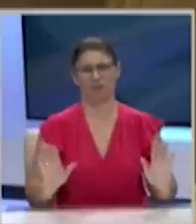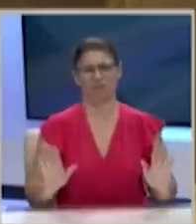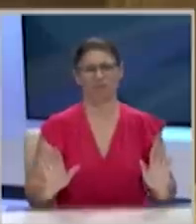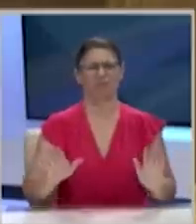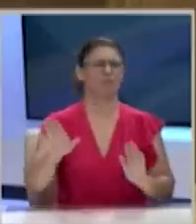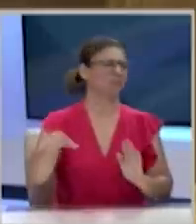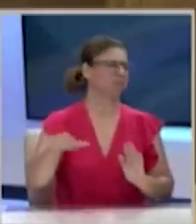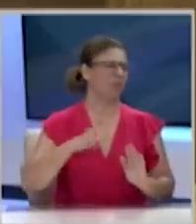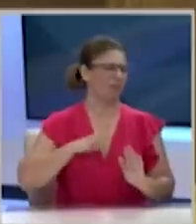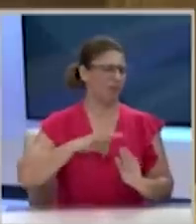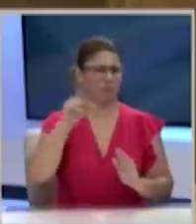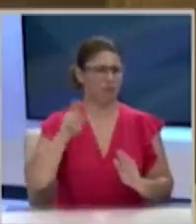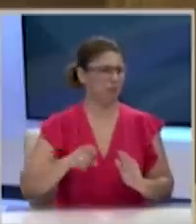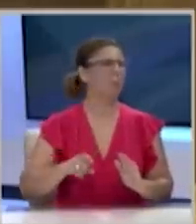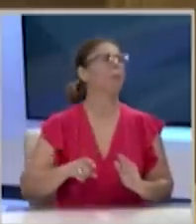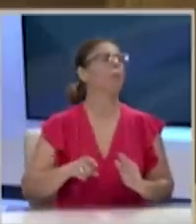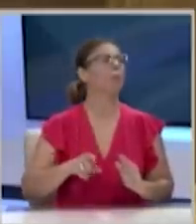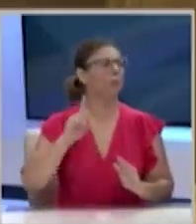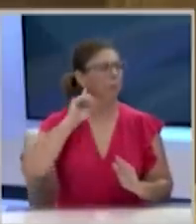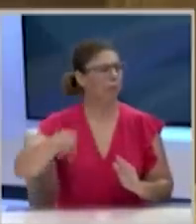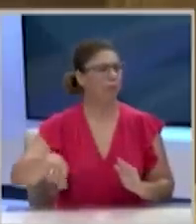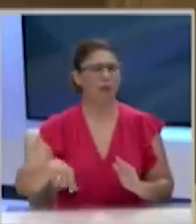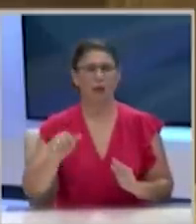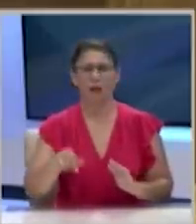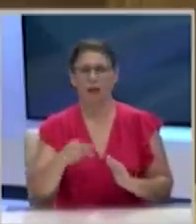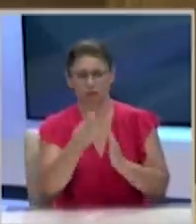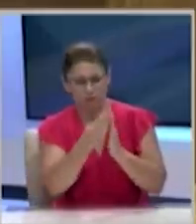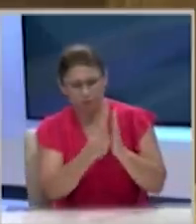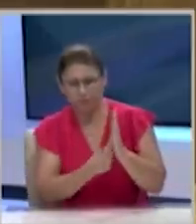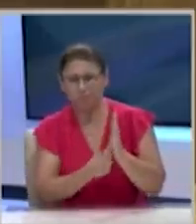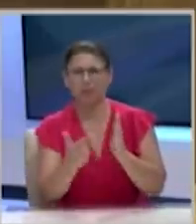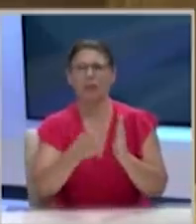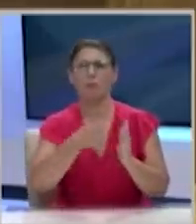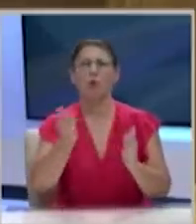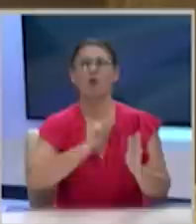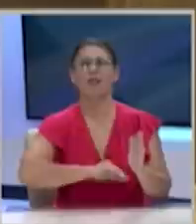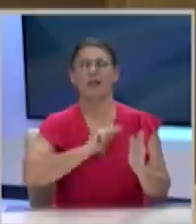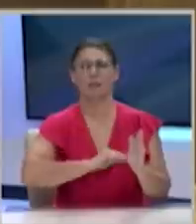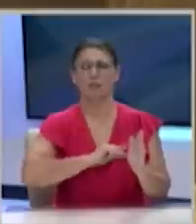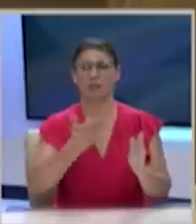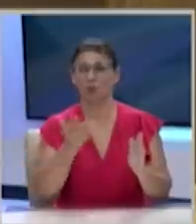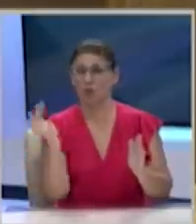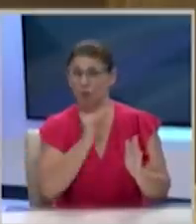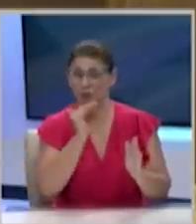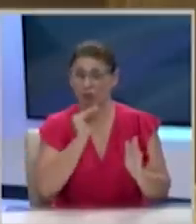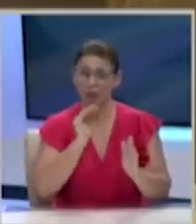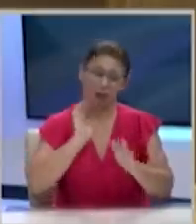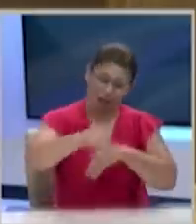λογαριάζει ανθρώπινες ζωές. Αυτό που λογαριάζει είναι το κέρδος. Γι' αυτό όσο πιο γρήγορα